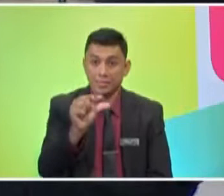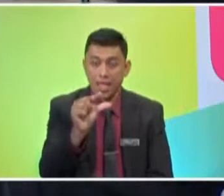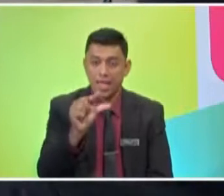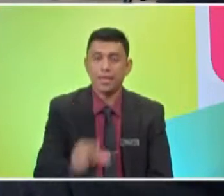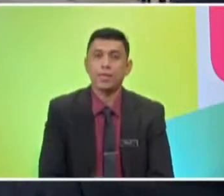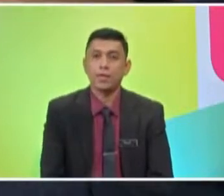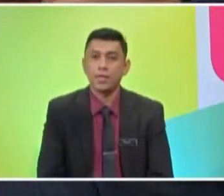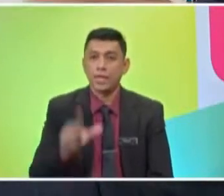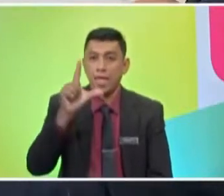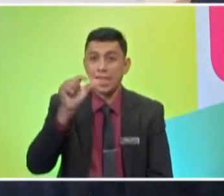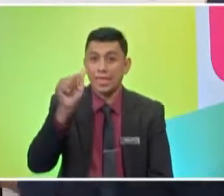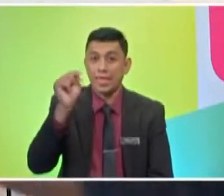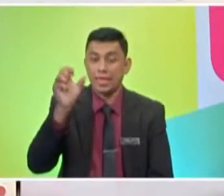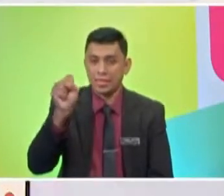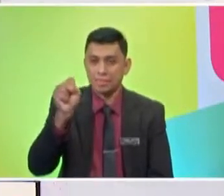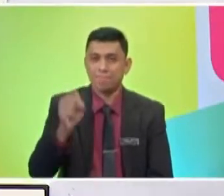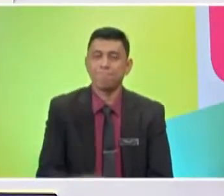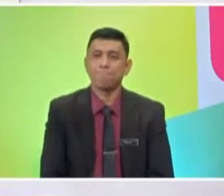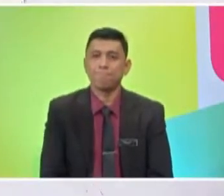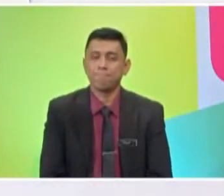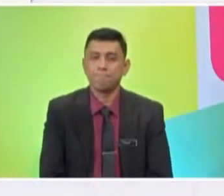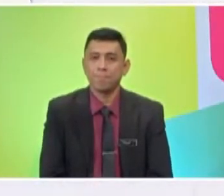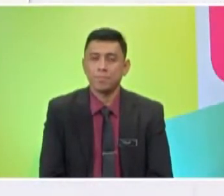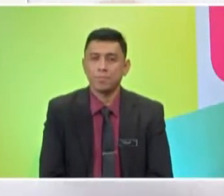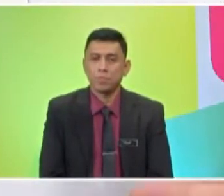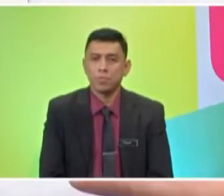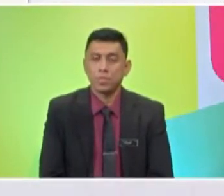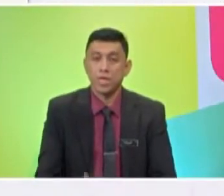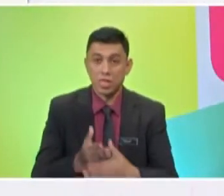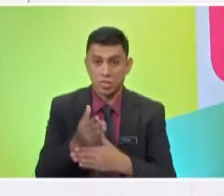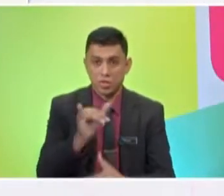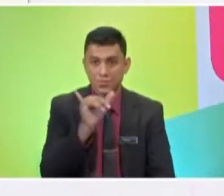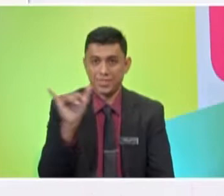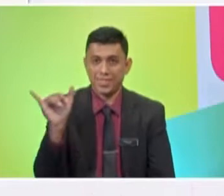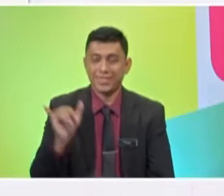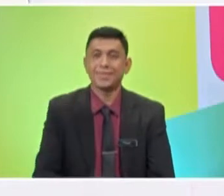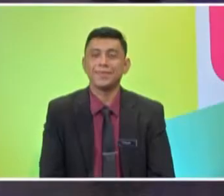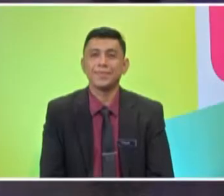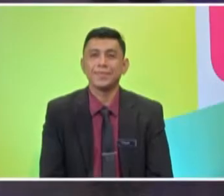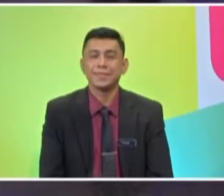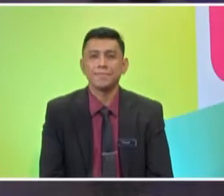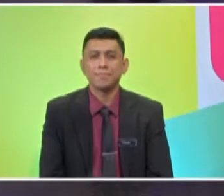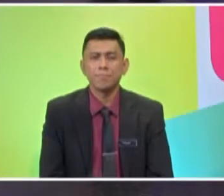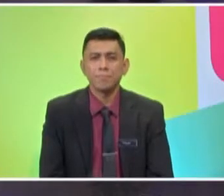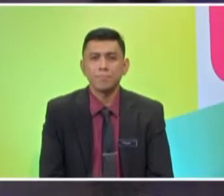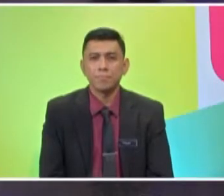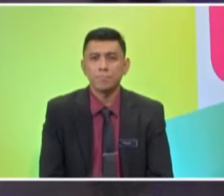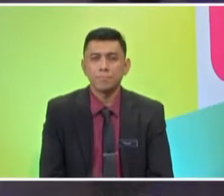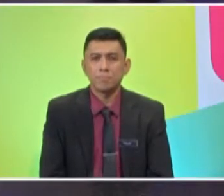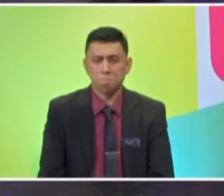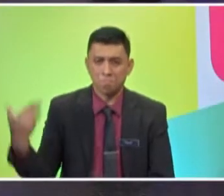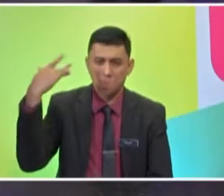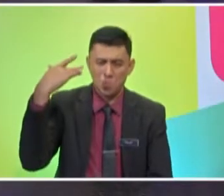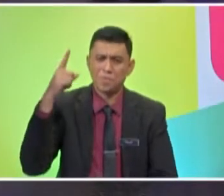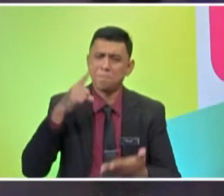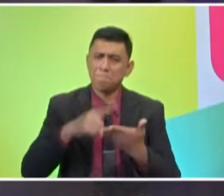Okey. Ambulance. Okey. Seterusnya. Baik cikgu. Yang seterusnya cikgu, bunyi apa pula